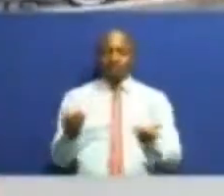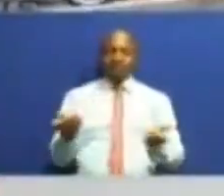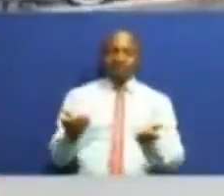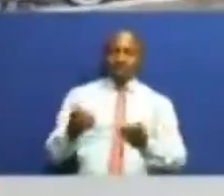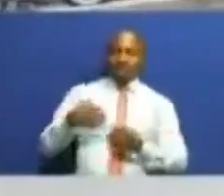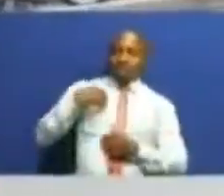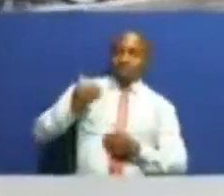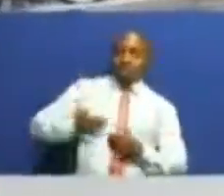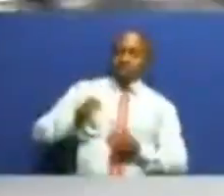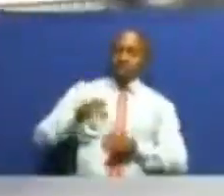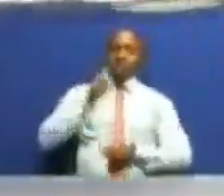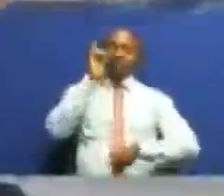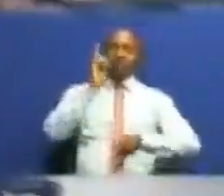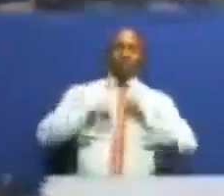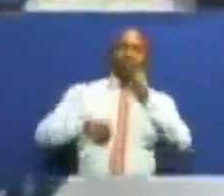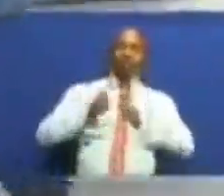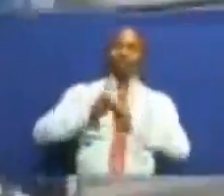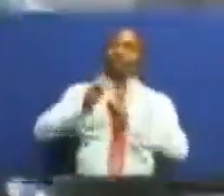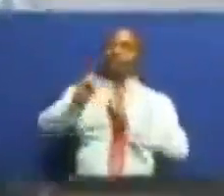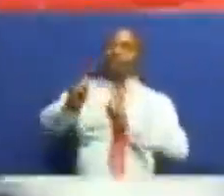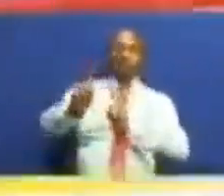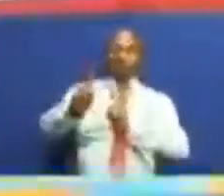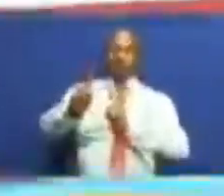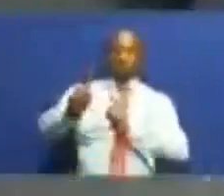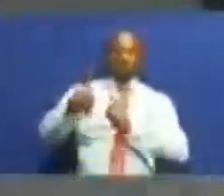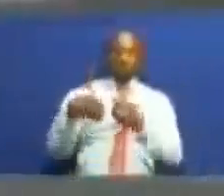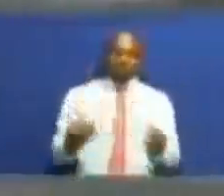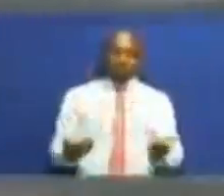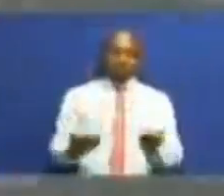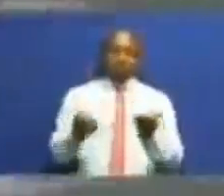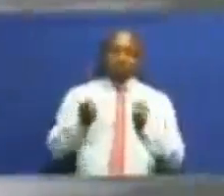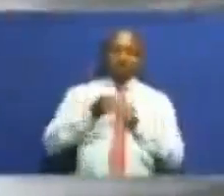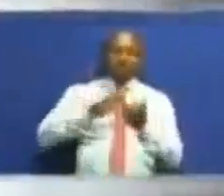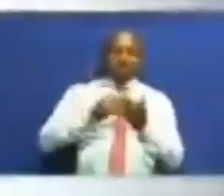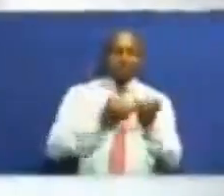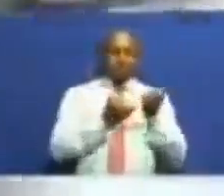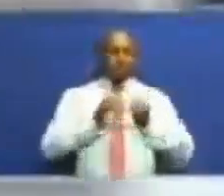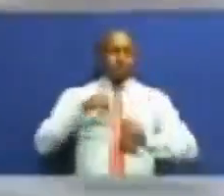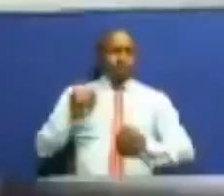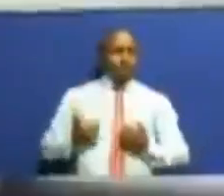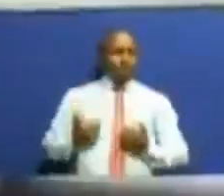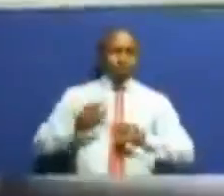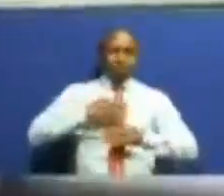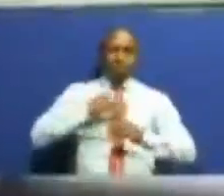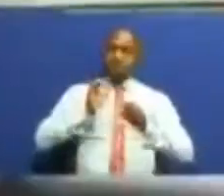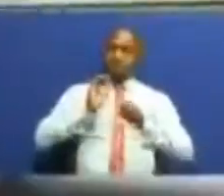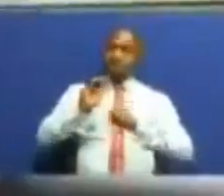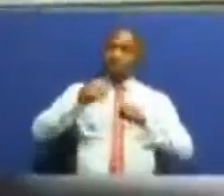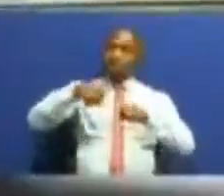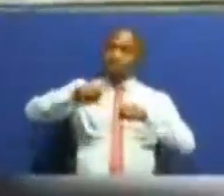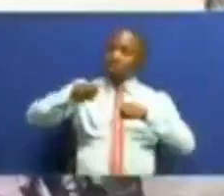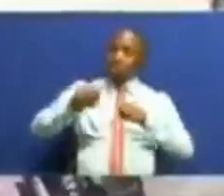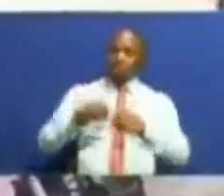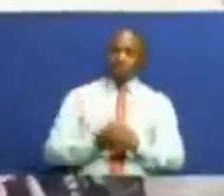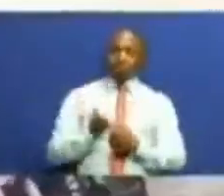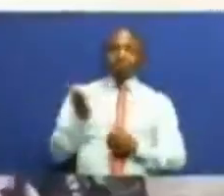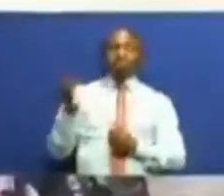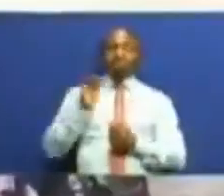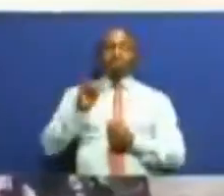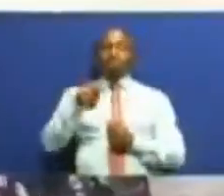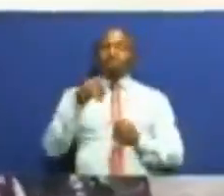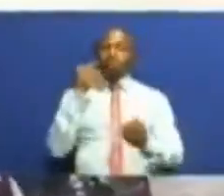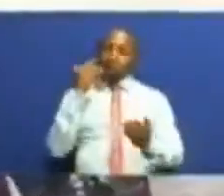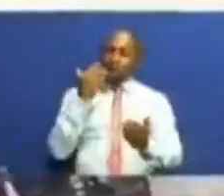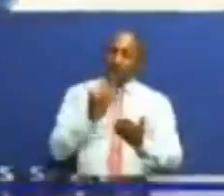hawezi kutembea mbali mrefu. Na je, nini kinachowavutia wanawake kupenda usafiri huu? Ni usafiri wa haraka, sababu ni wa